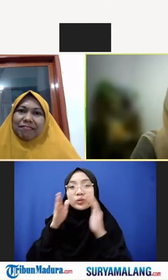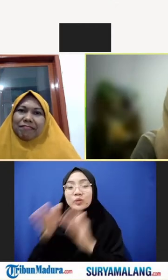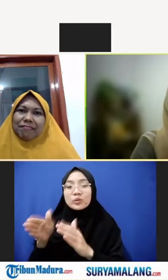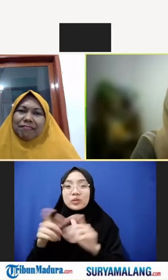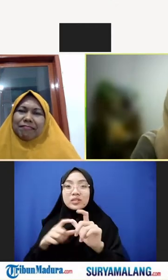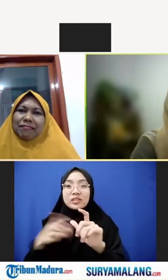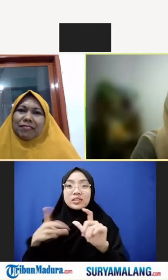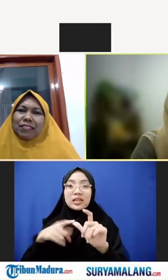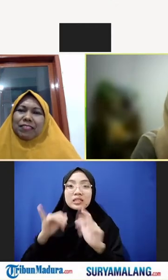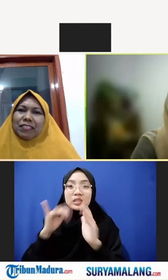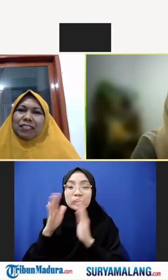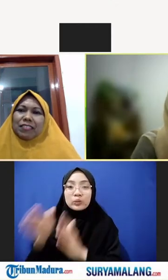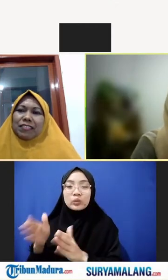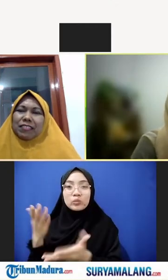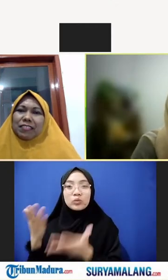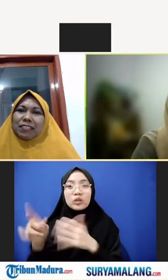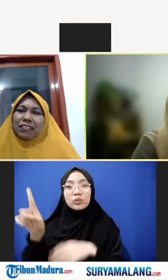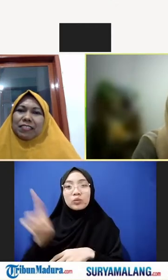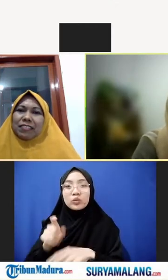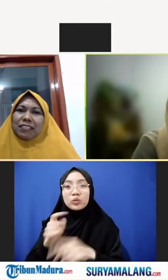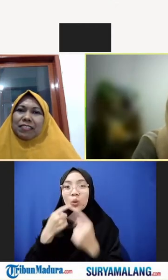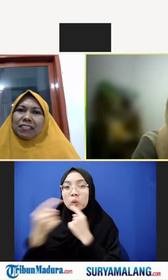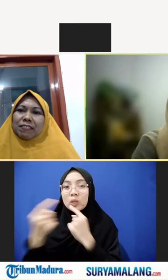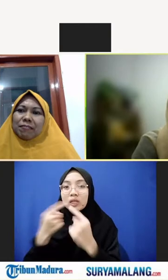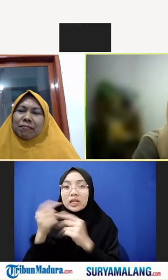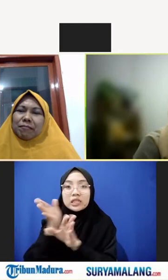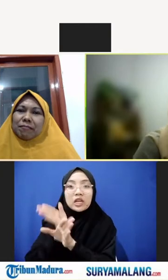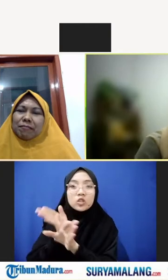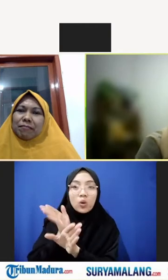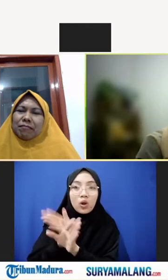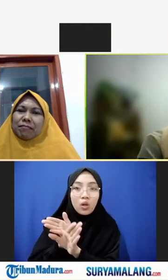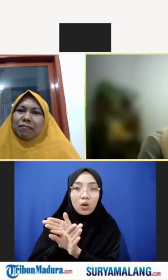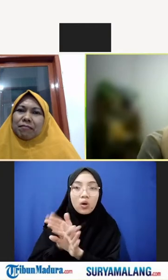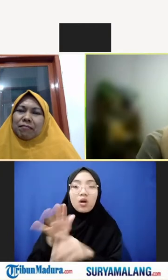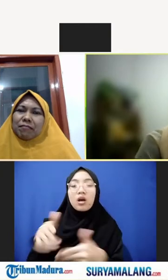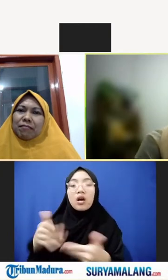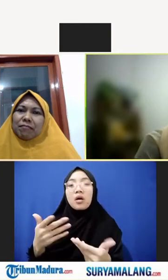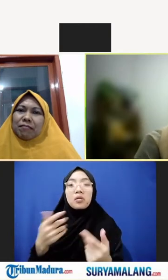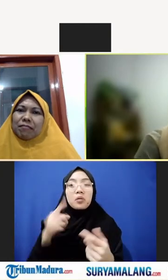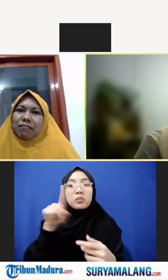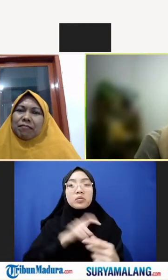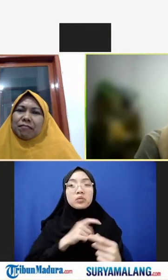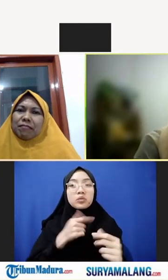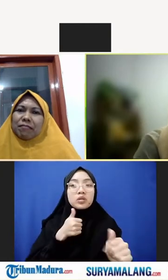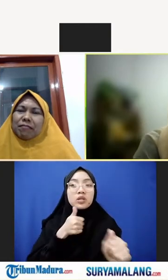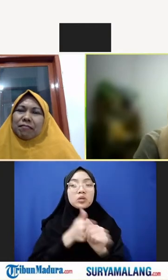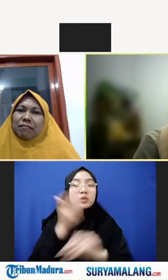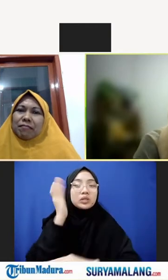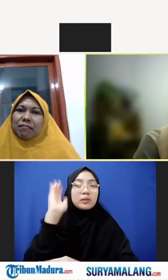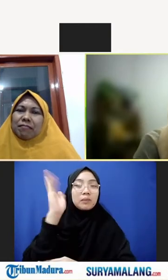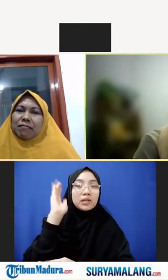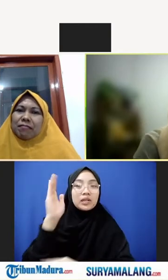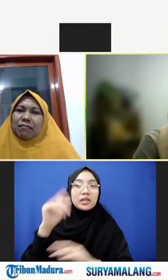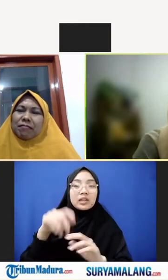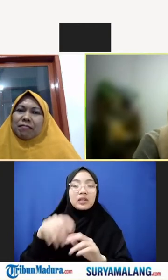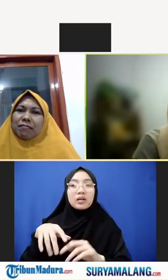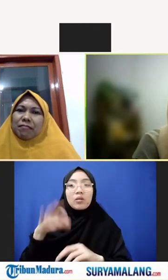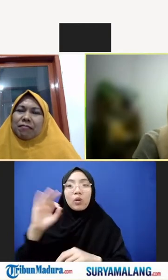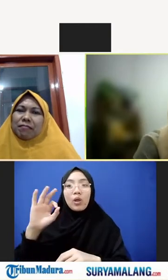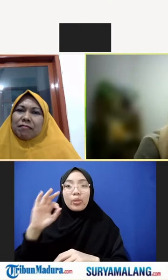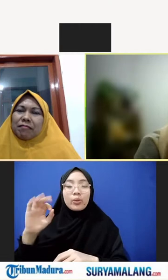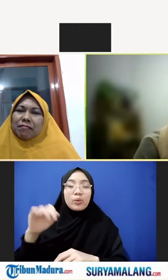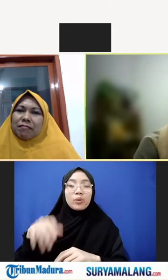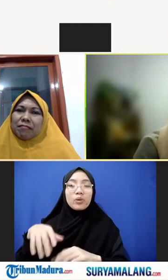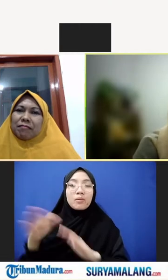butuh konsultasi dengan psikolog, atau mungkin butuh ikut seminar-seminar parenting. Tapi